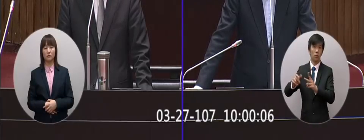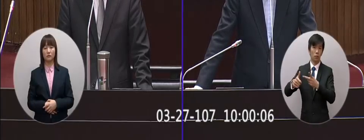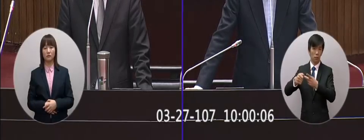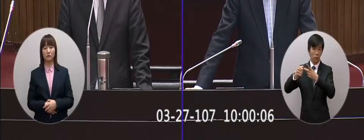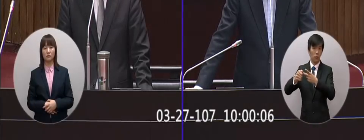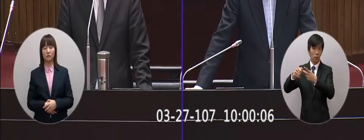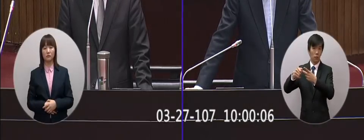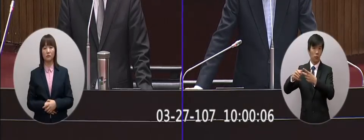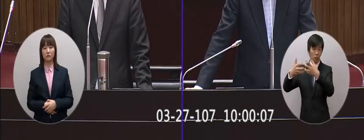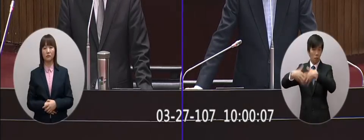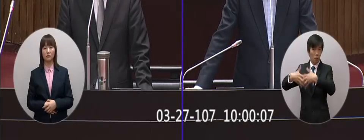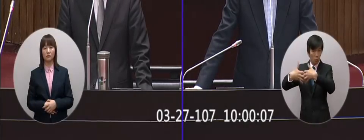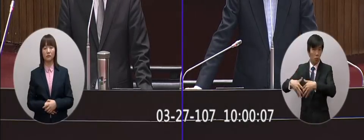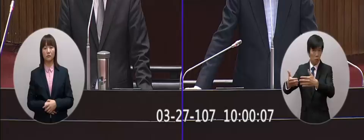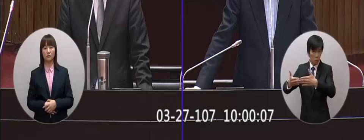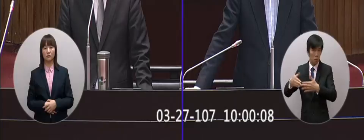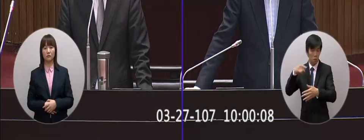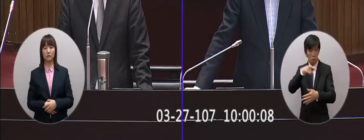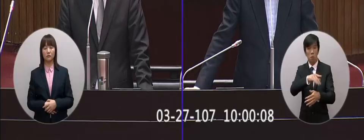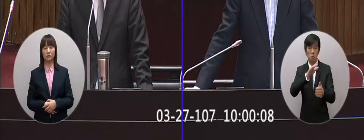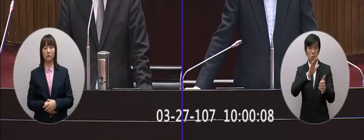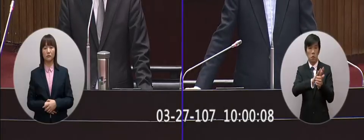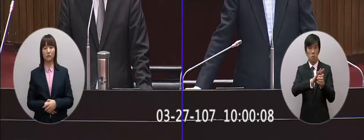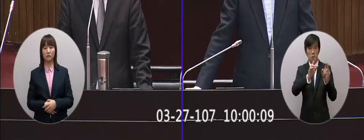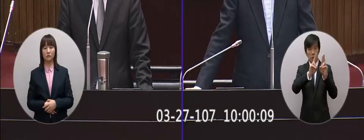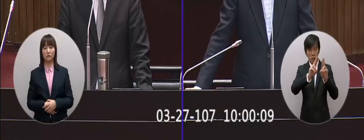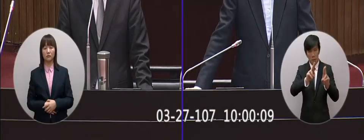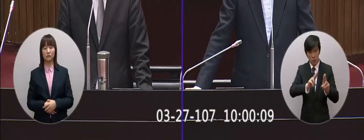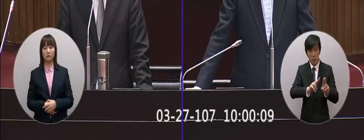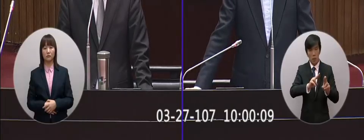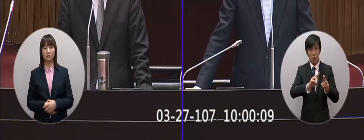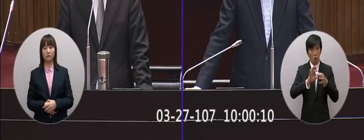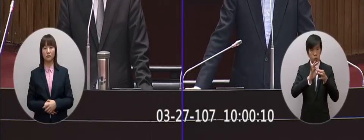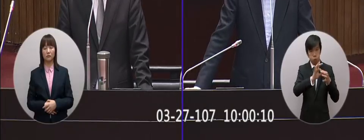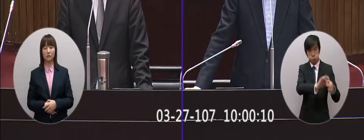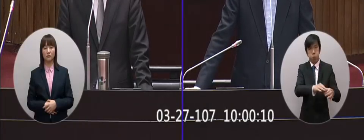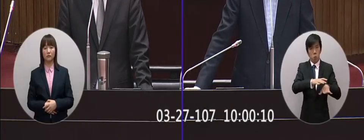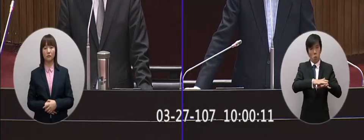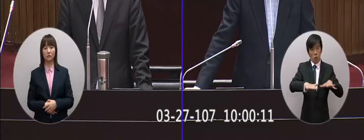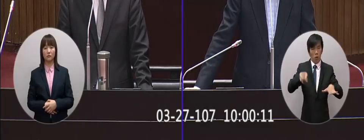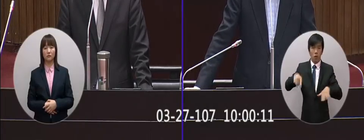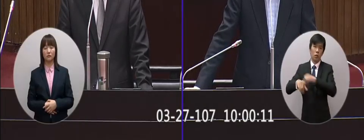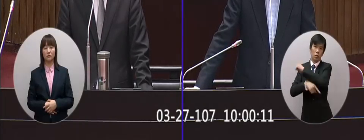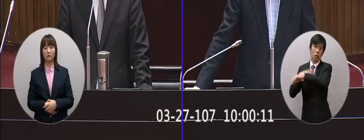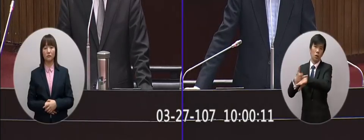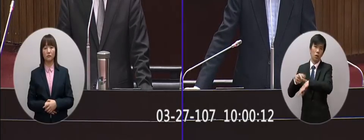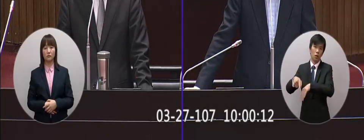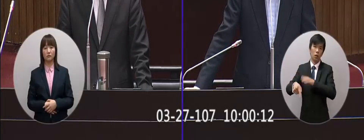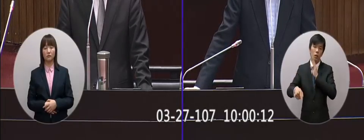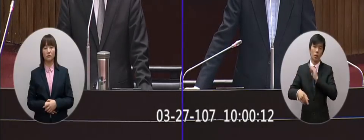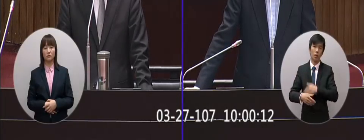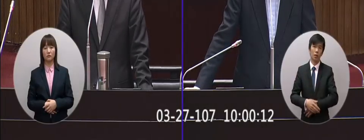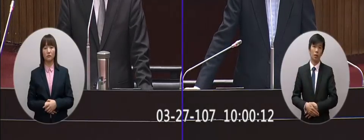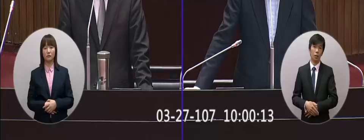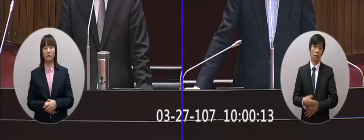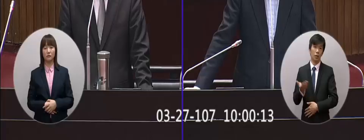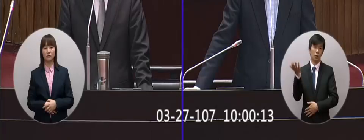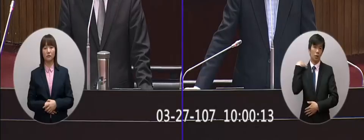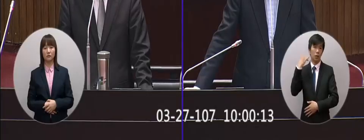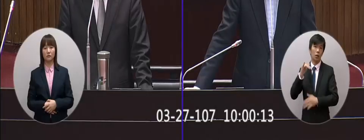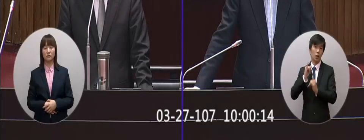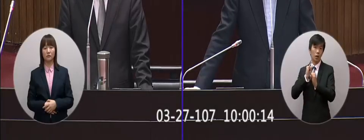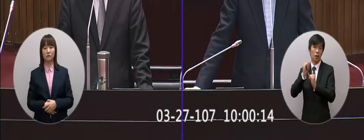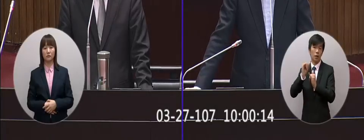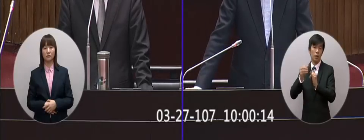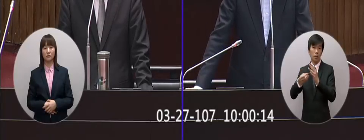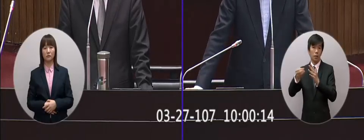机是电力供应的最后手段。”当时还被民进党很多的立委在痛骂，被环保